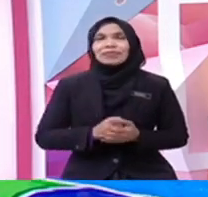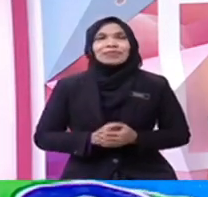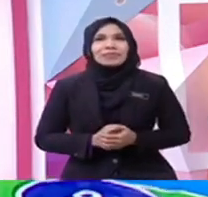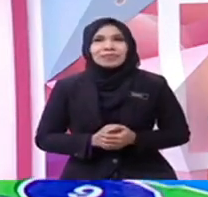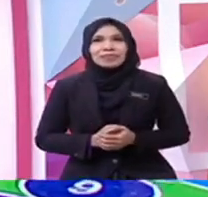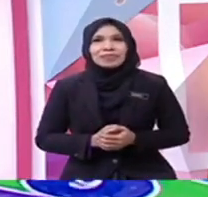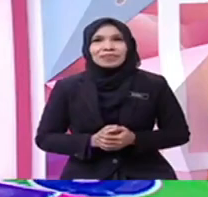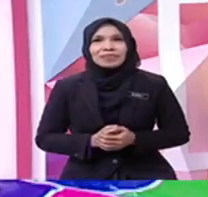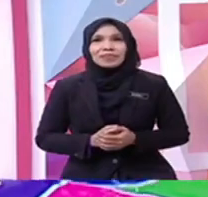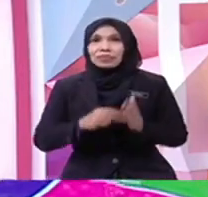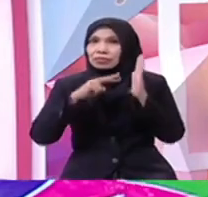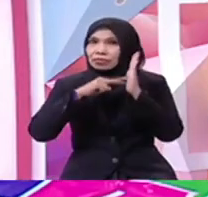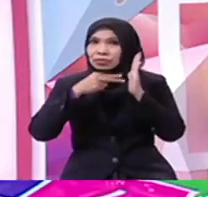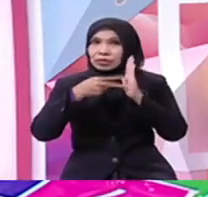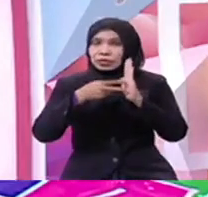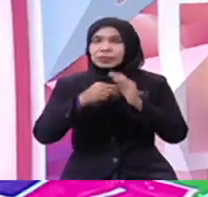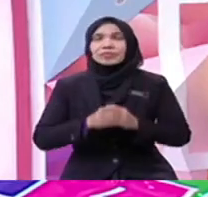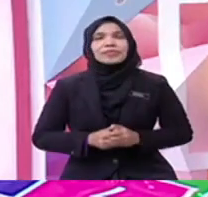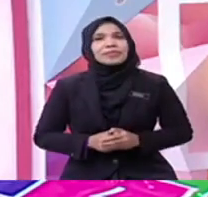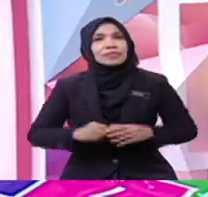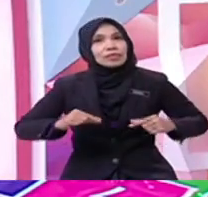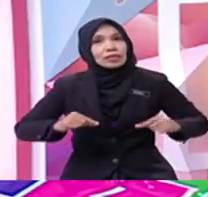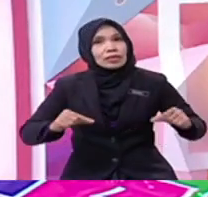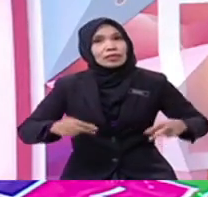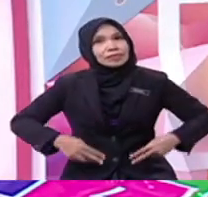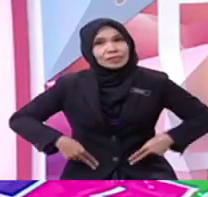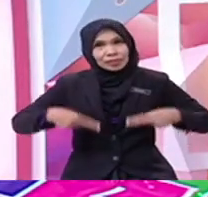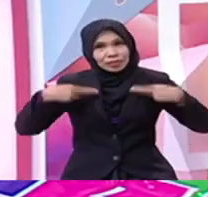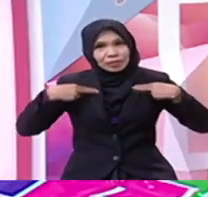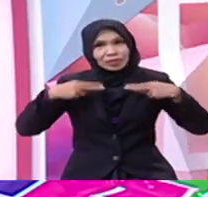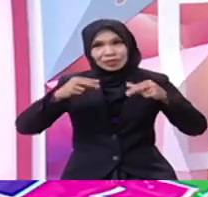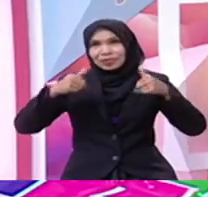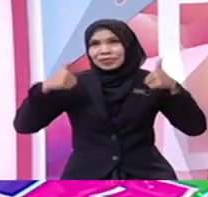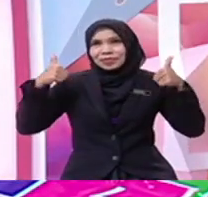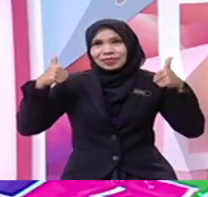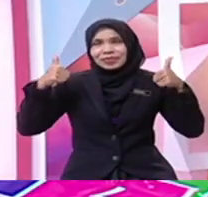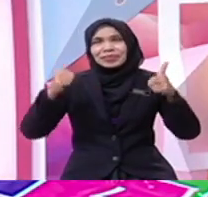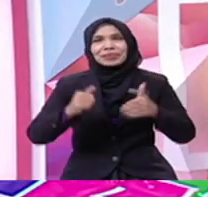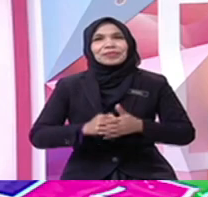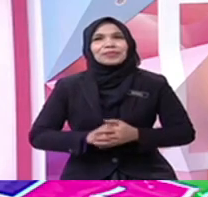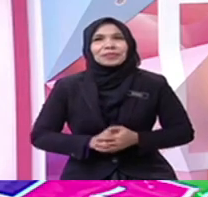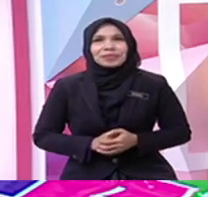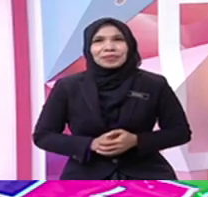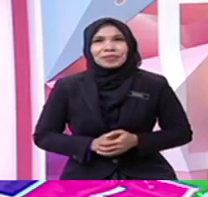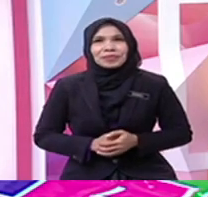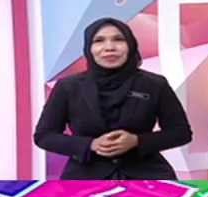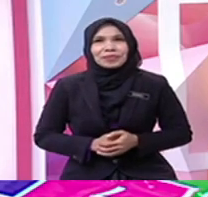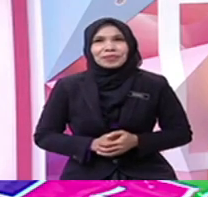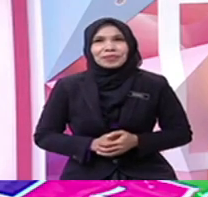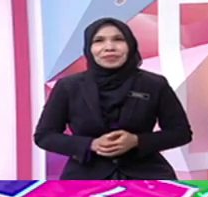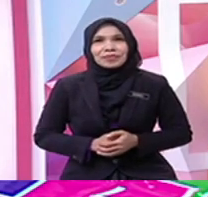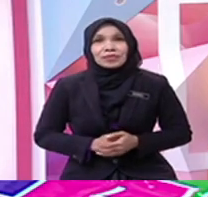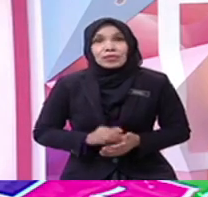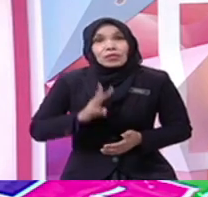menunjukkan maksud bagi gaya hidup sehat ya cetak setelah itu ada Oke kek mana banyak